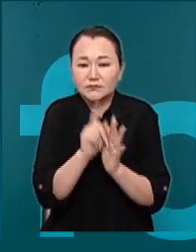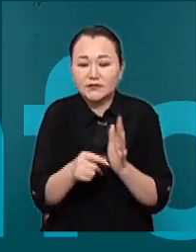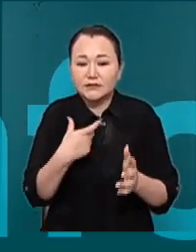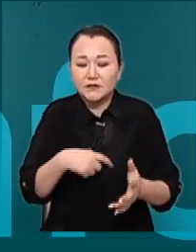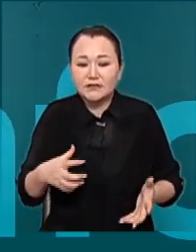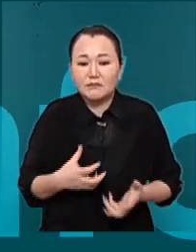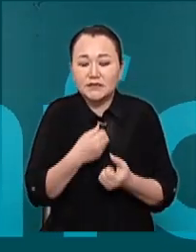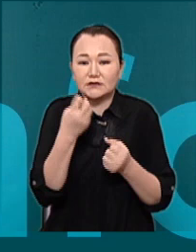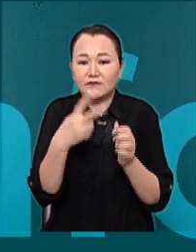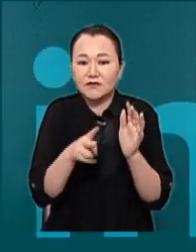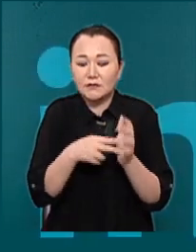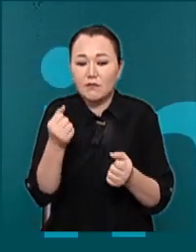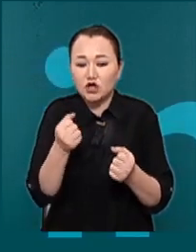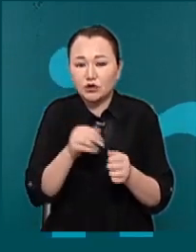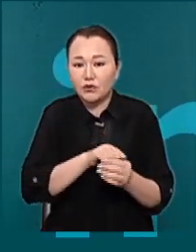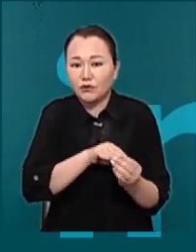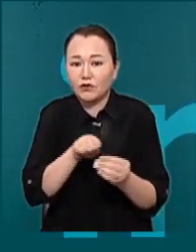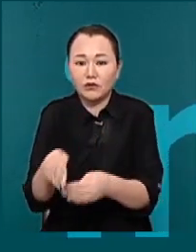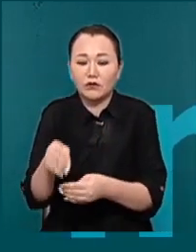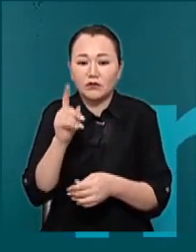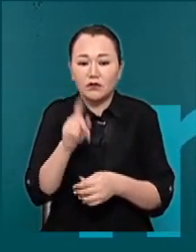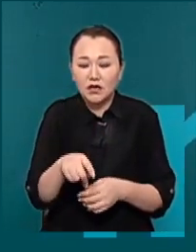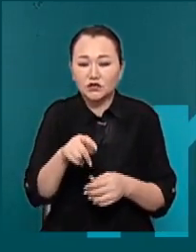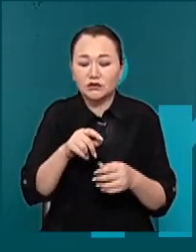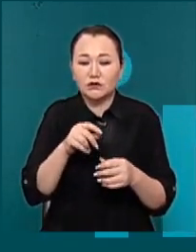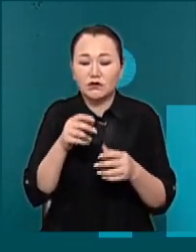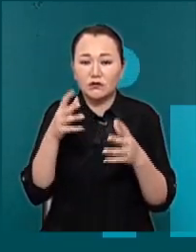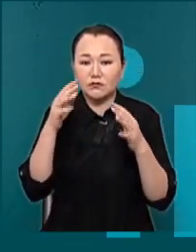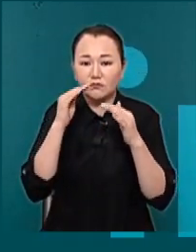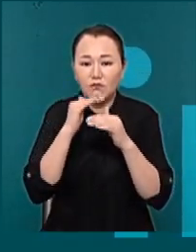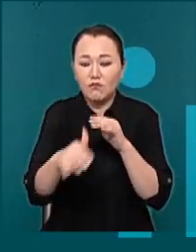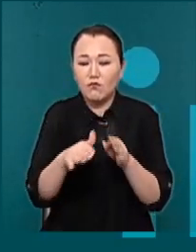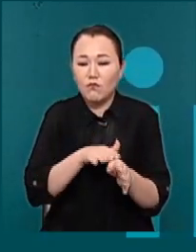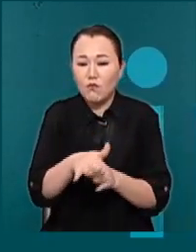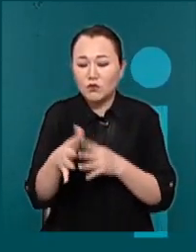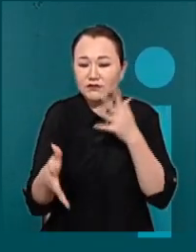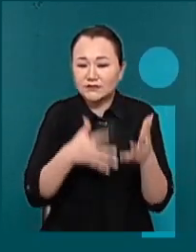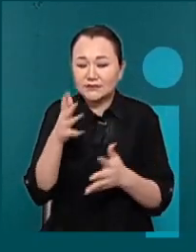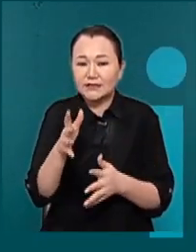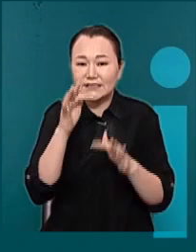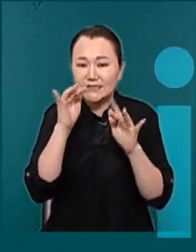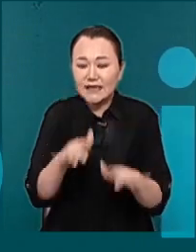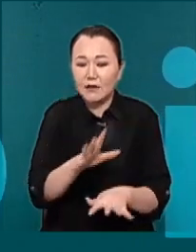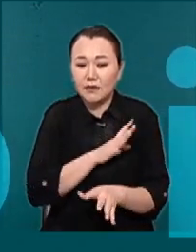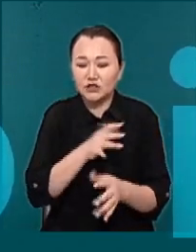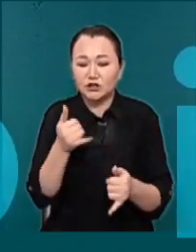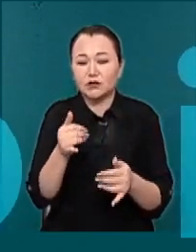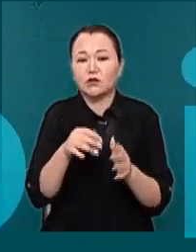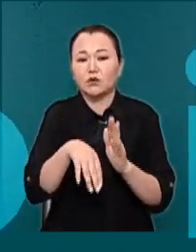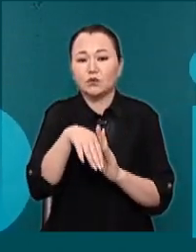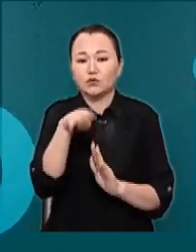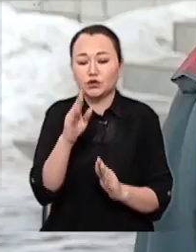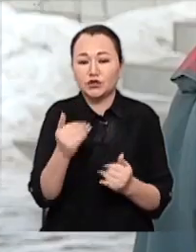қалған. 27 көлік жолдан шығып тура мағынасында қарға көміліп қалған. Қазір боранның беті қайтып барлық жолдар ашылды.